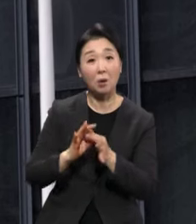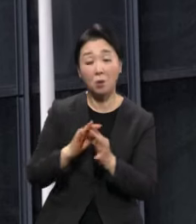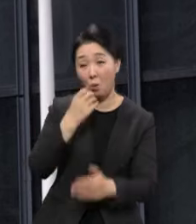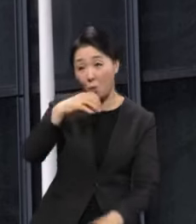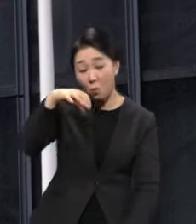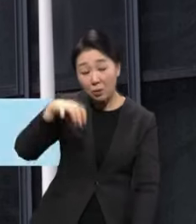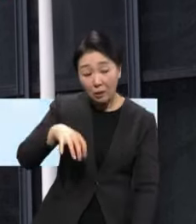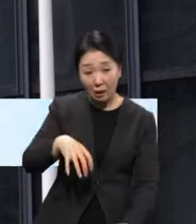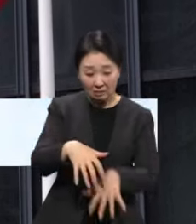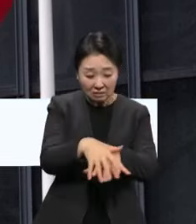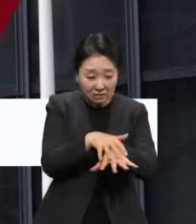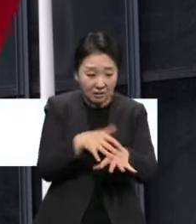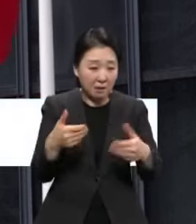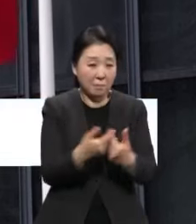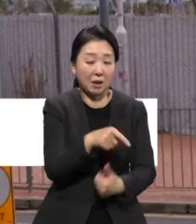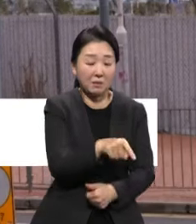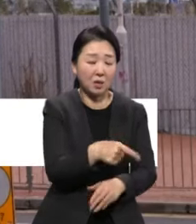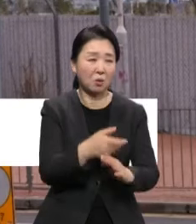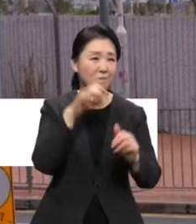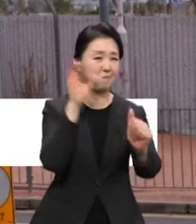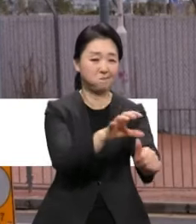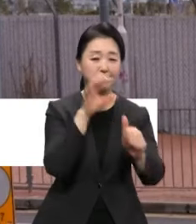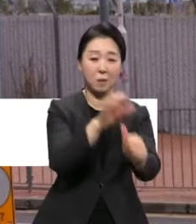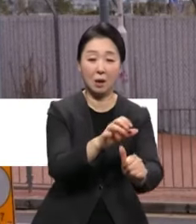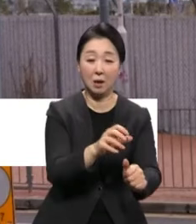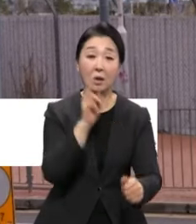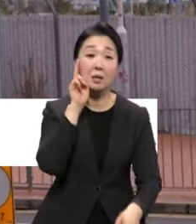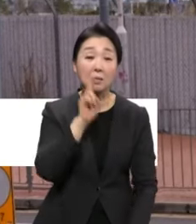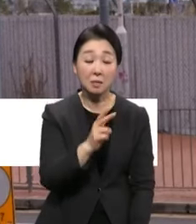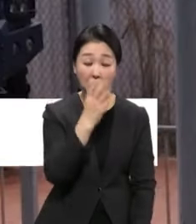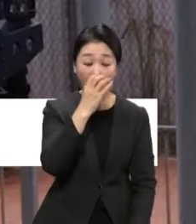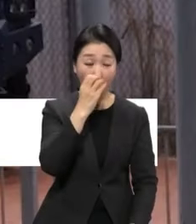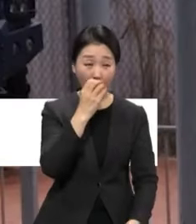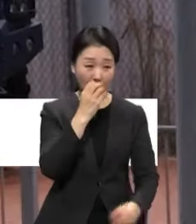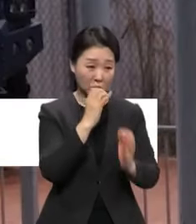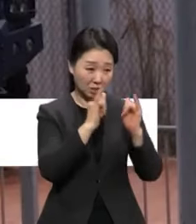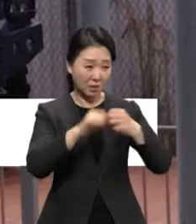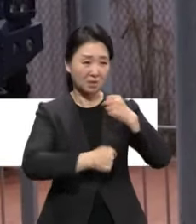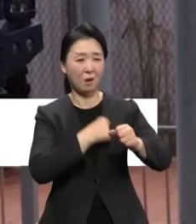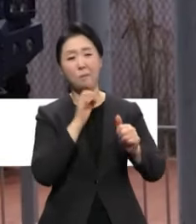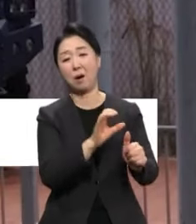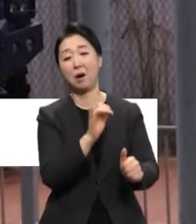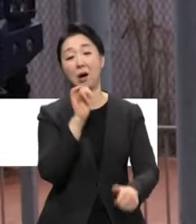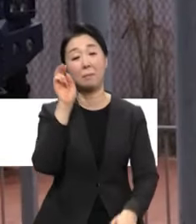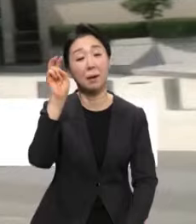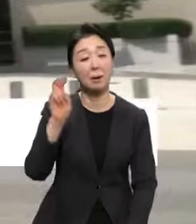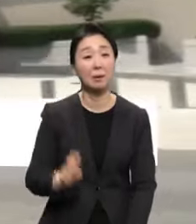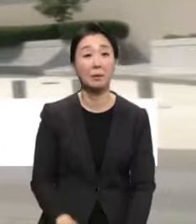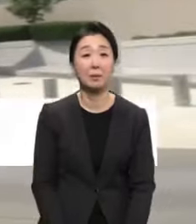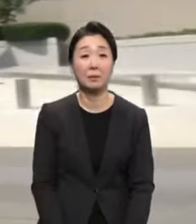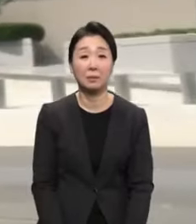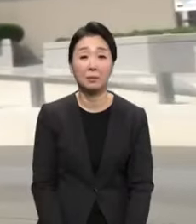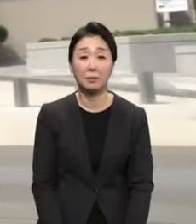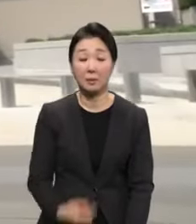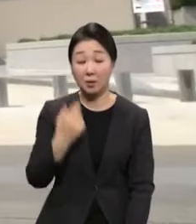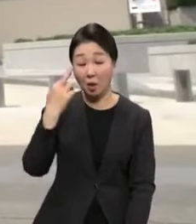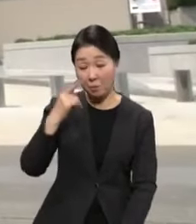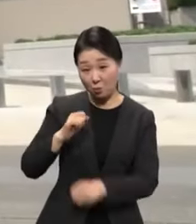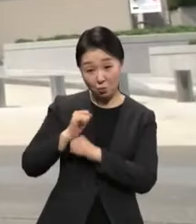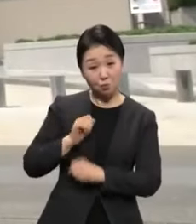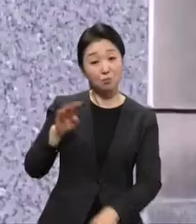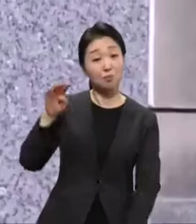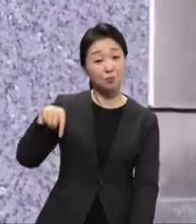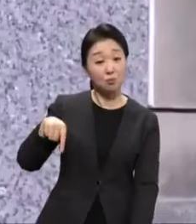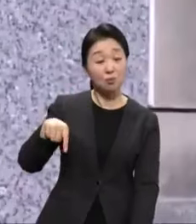목 탄이 더 가혹해지고 홍콩 시민의 자유도 억압 받을 것이란 우려가 나옵니다 미국 국무부는